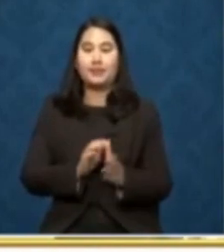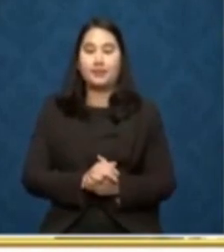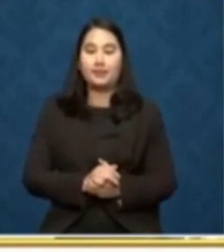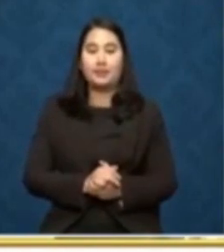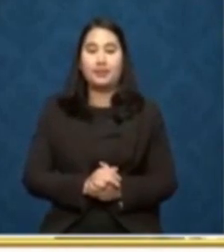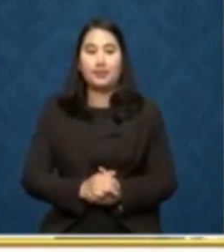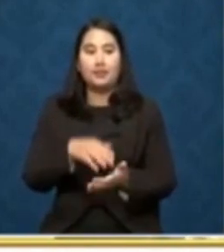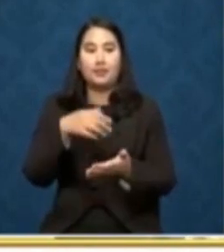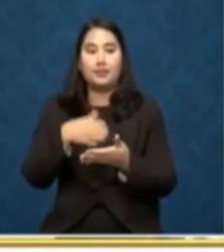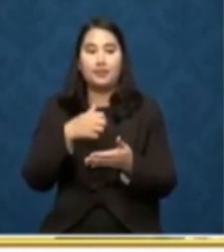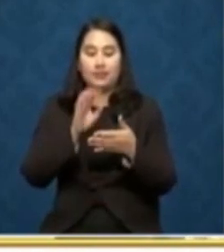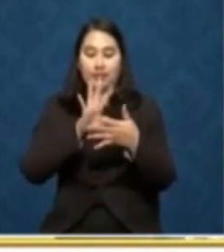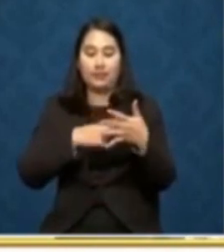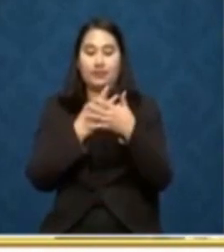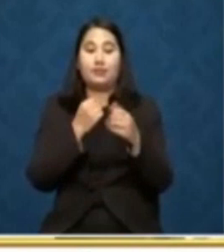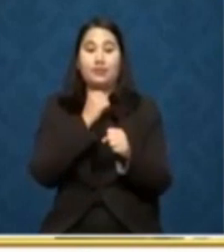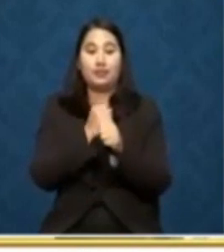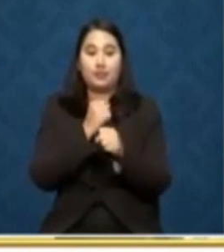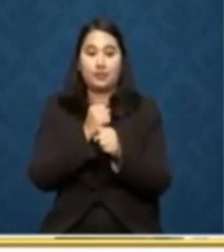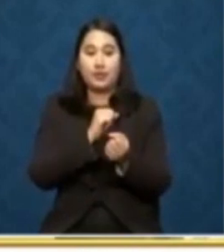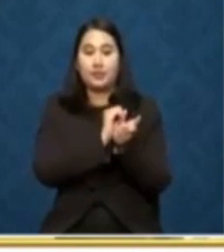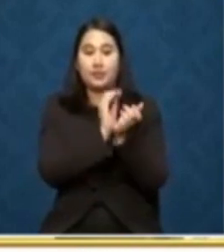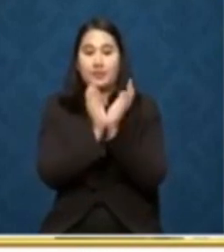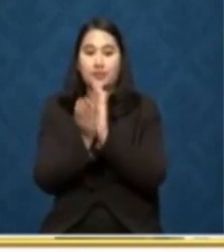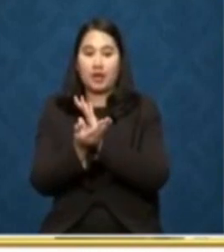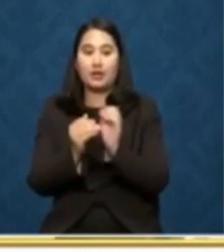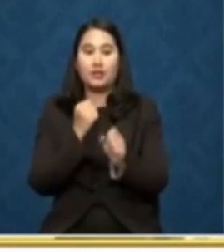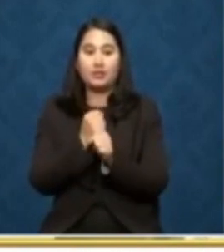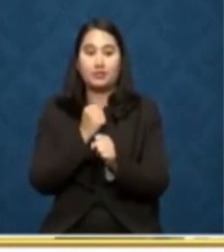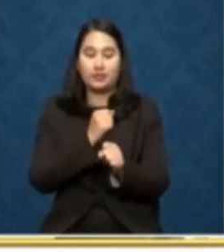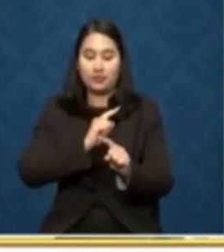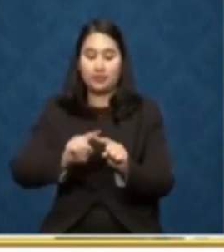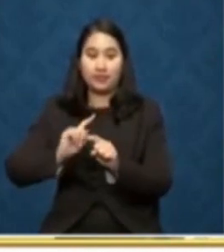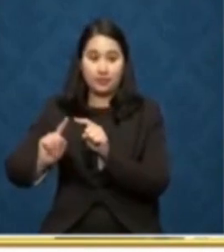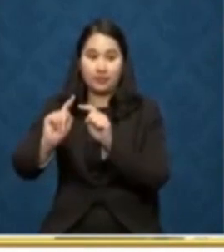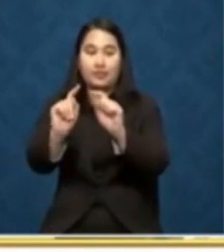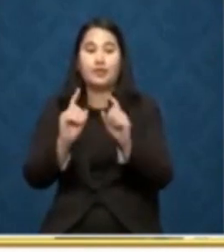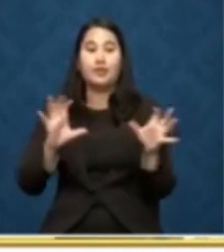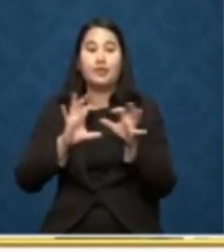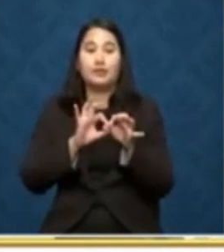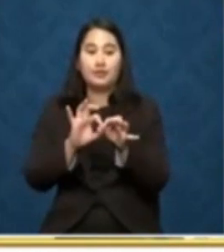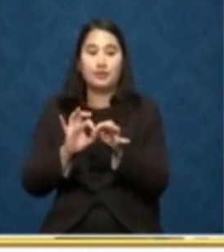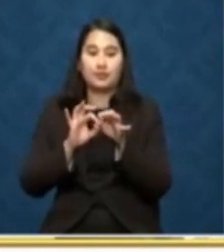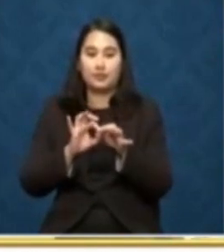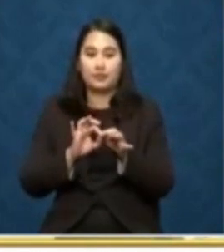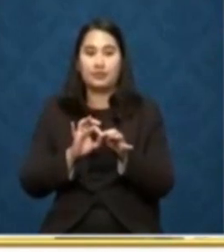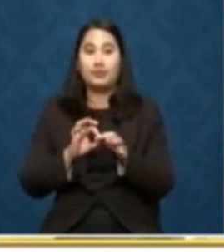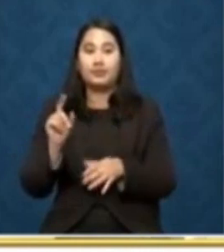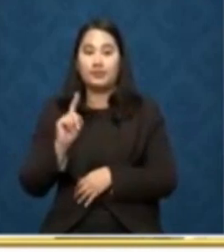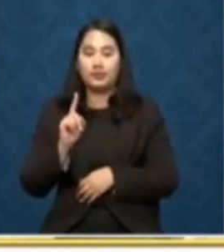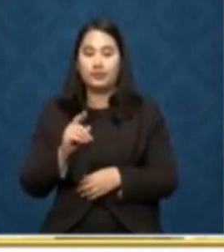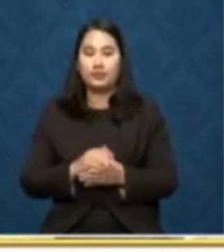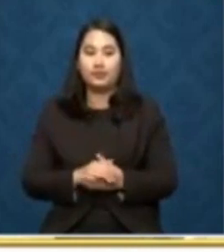g theatี่จ ๆ และกมีหายมิติหรอแมกระทงแผนงานบุร Jazzanpatiซึ่เชื่อมโยงหน่วยงาน